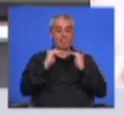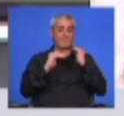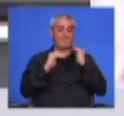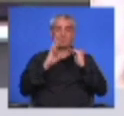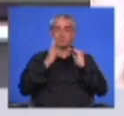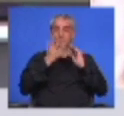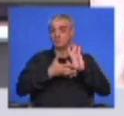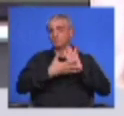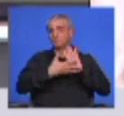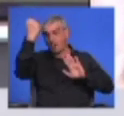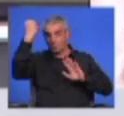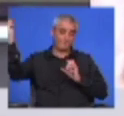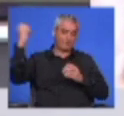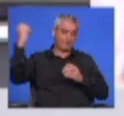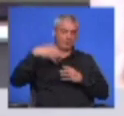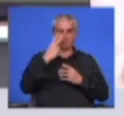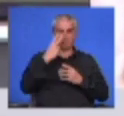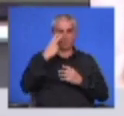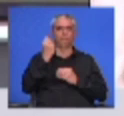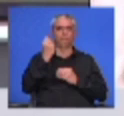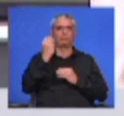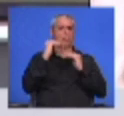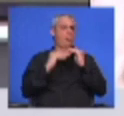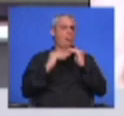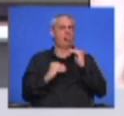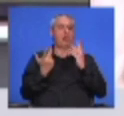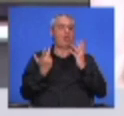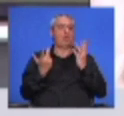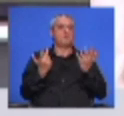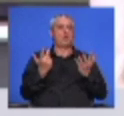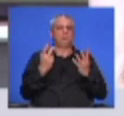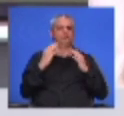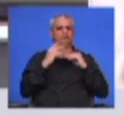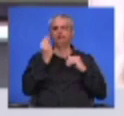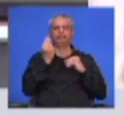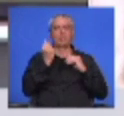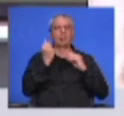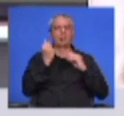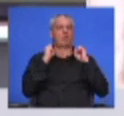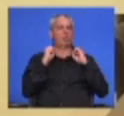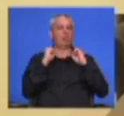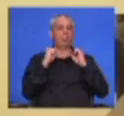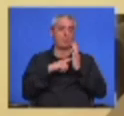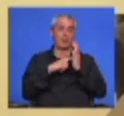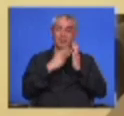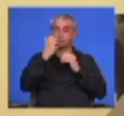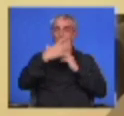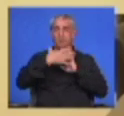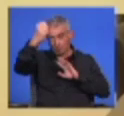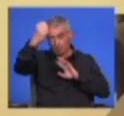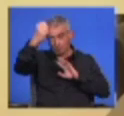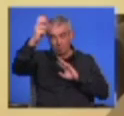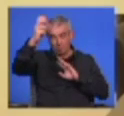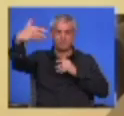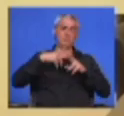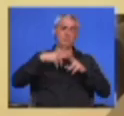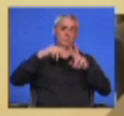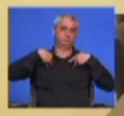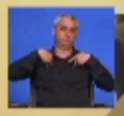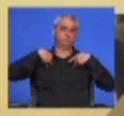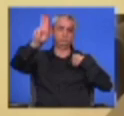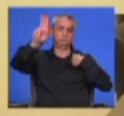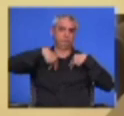היית רואה שהשקל נחלש. למה יש יציבות בשקל? מכיוון שאותם סכומים שיצאו גם נכנסו, כך שאין מה